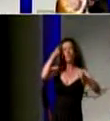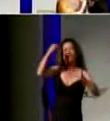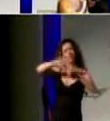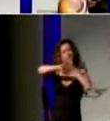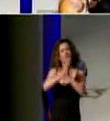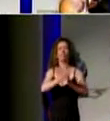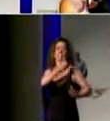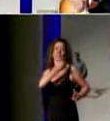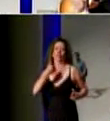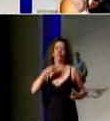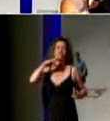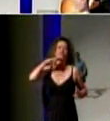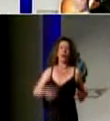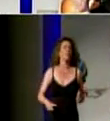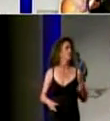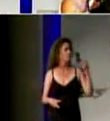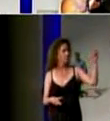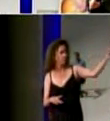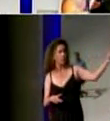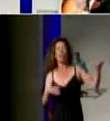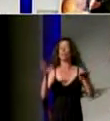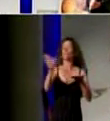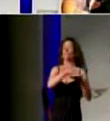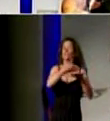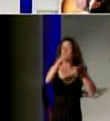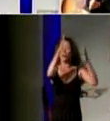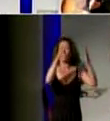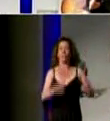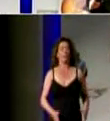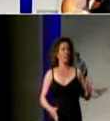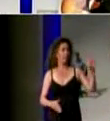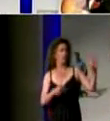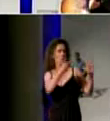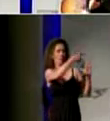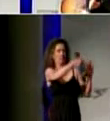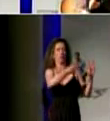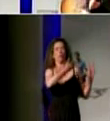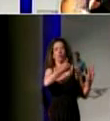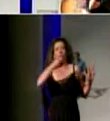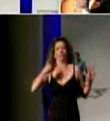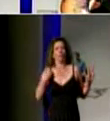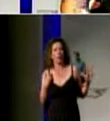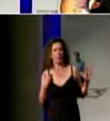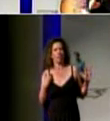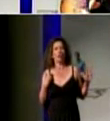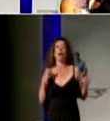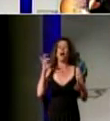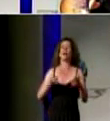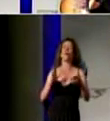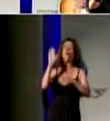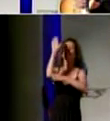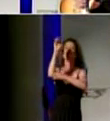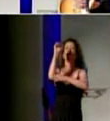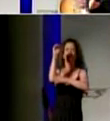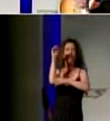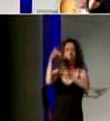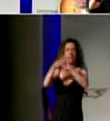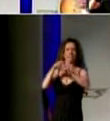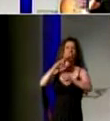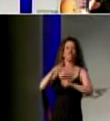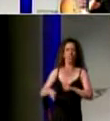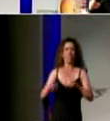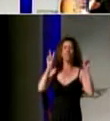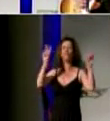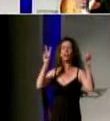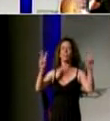Et les muses ont eu une grande chance dans la vie, je crois, de participer à un film. Un film qui mettait